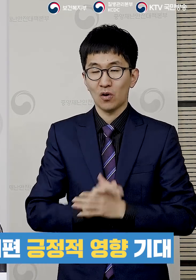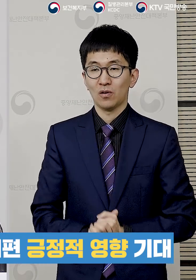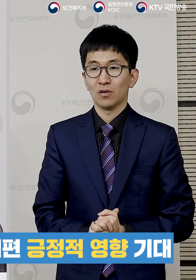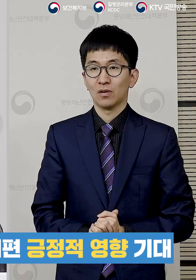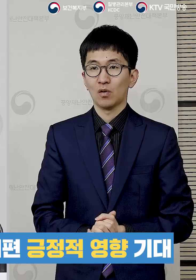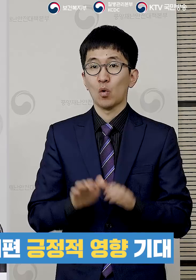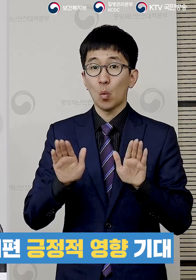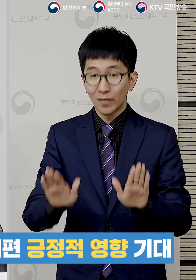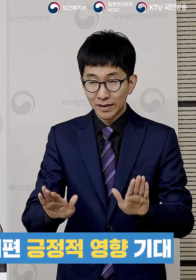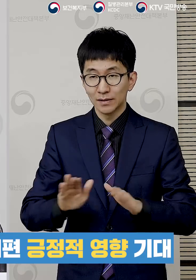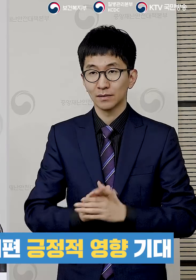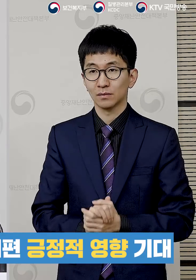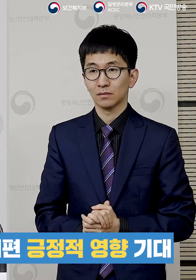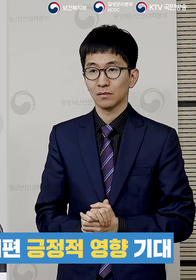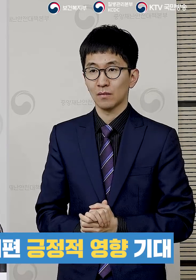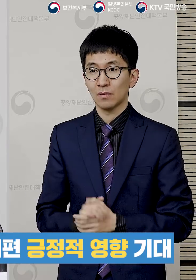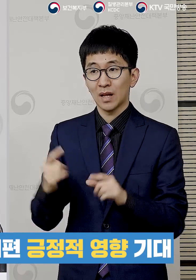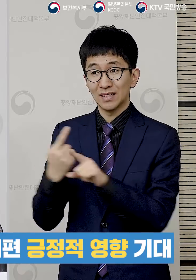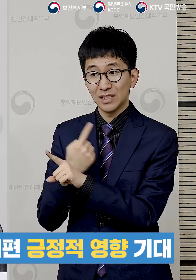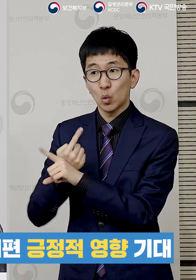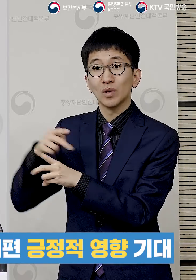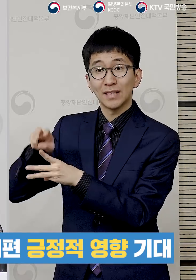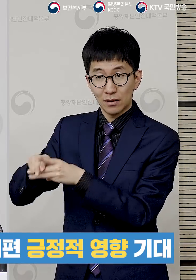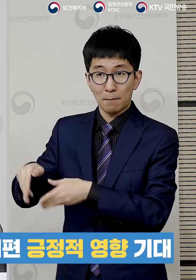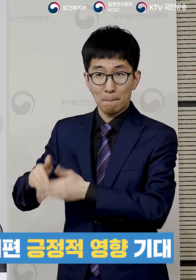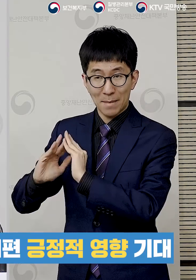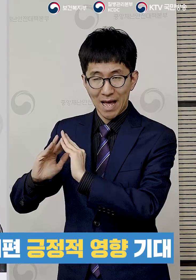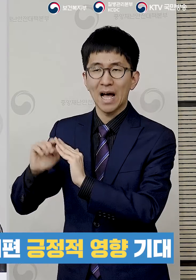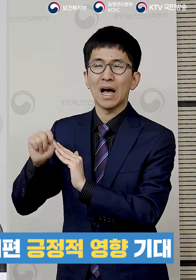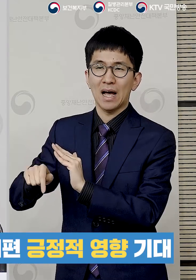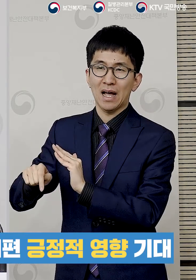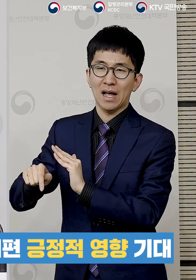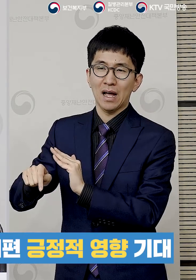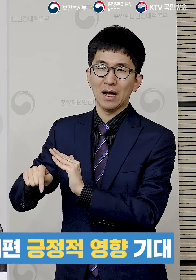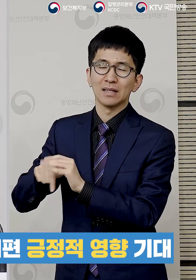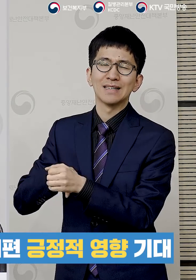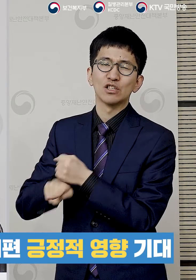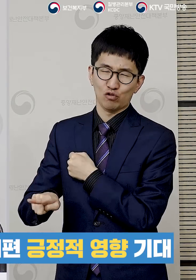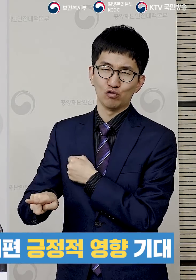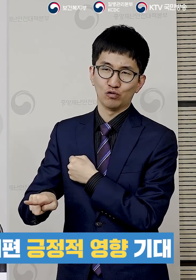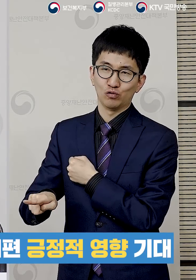이런 치료 체계의 개편도 상당히 좀